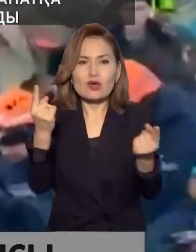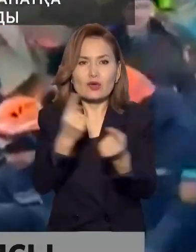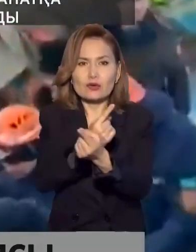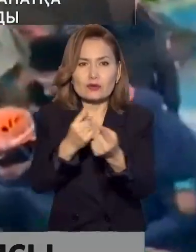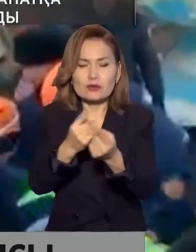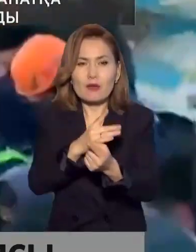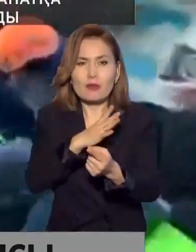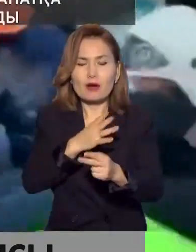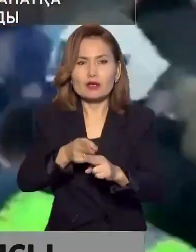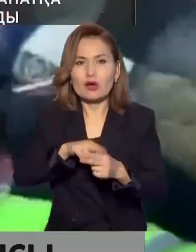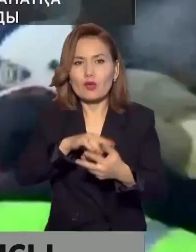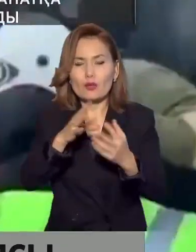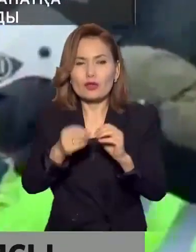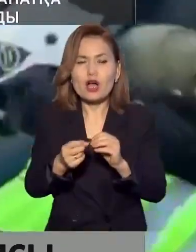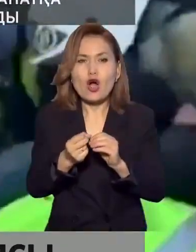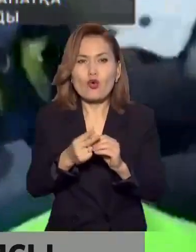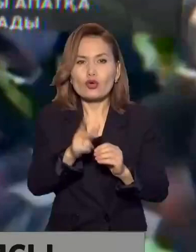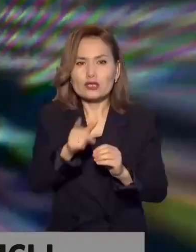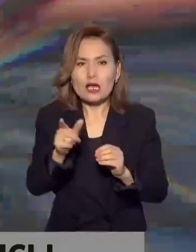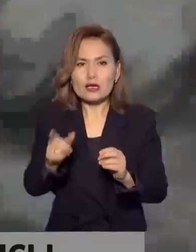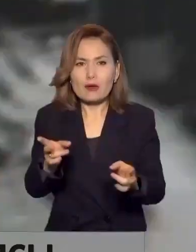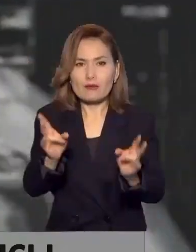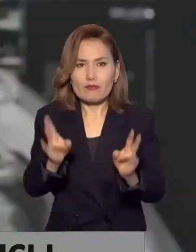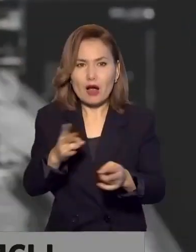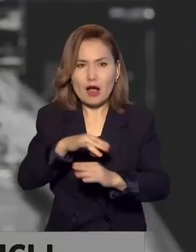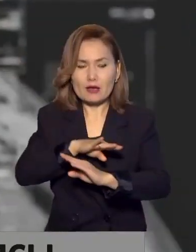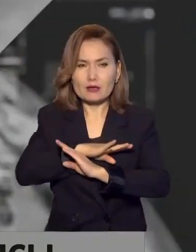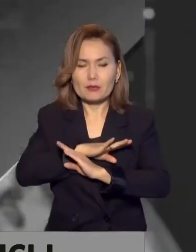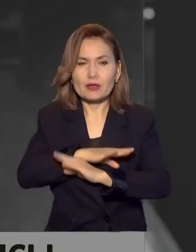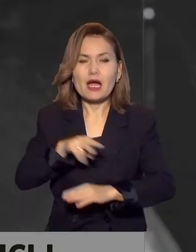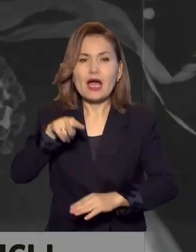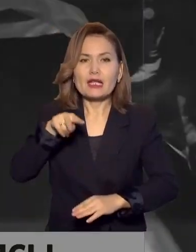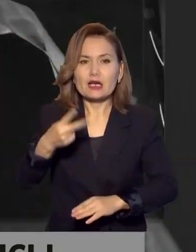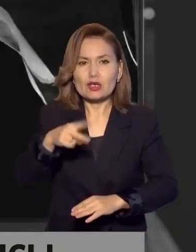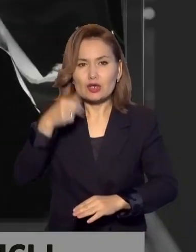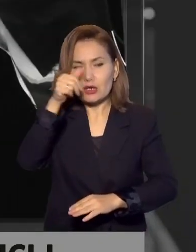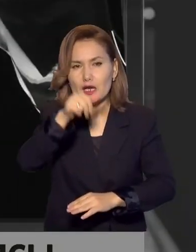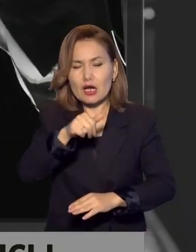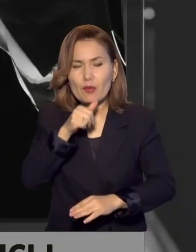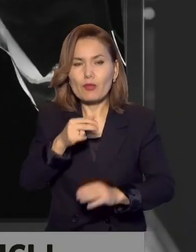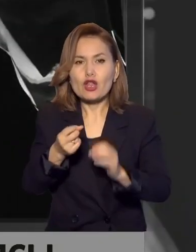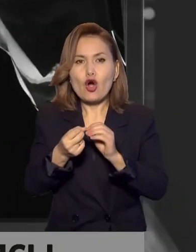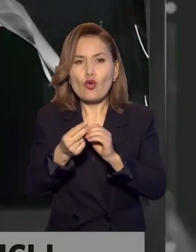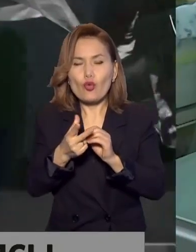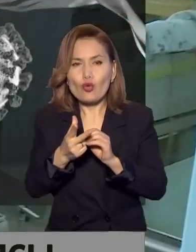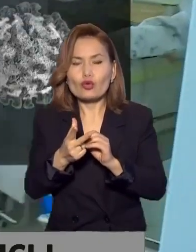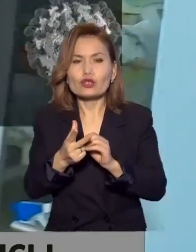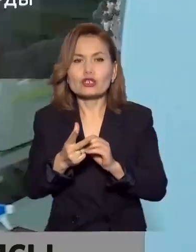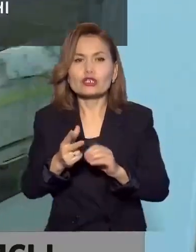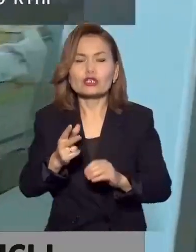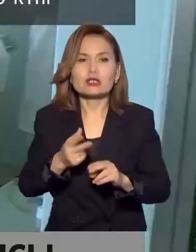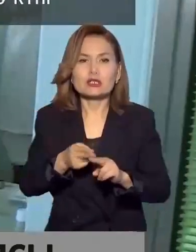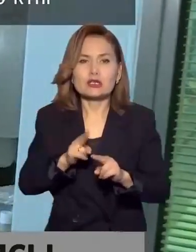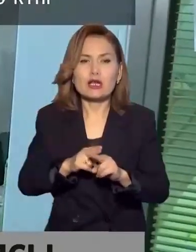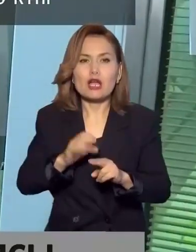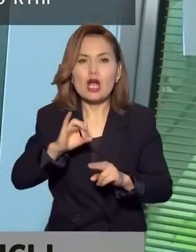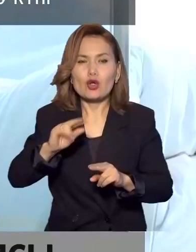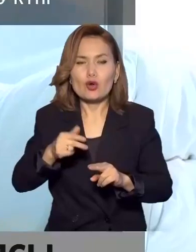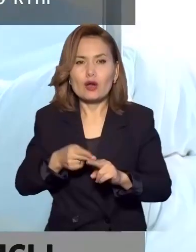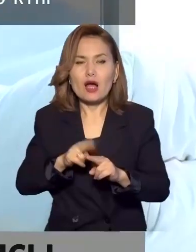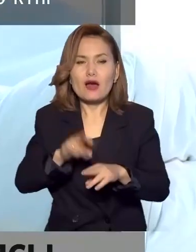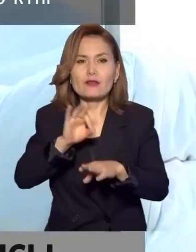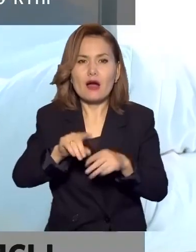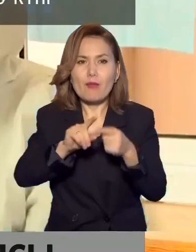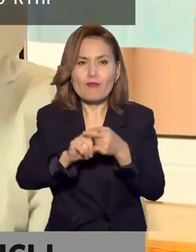Ресми деректер бойынша 13 адам қайтыс болды. 2020 жыл 13 шілде бұл коронавирус салдарынан